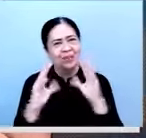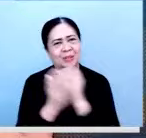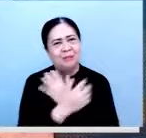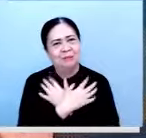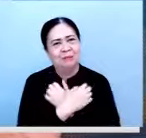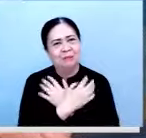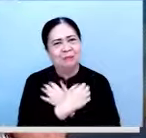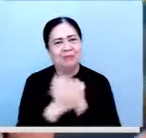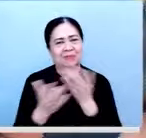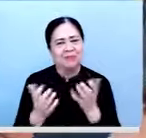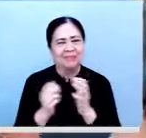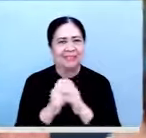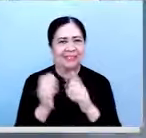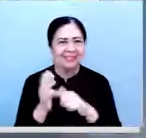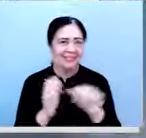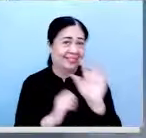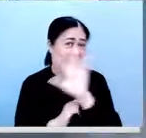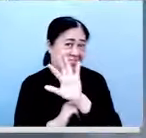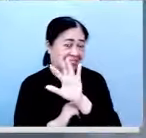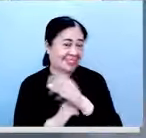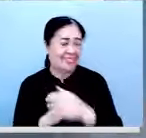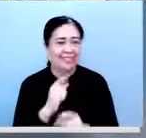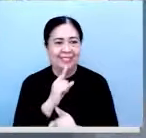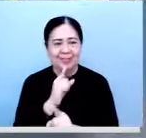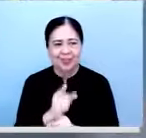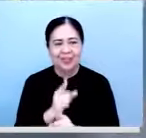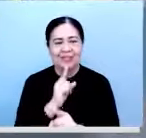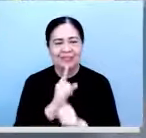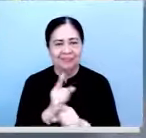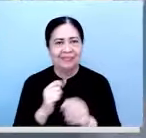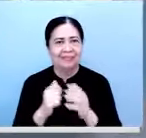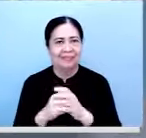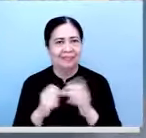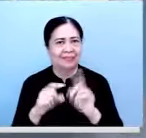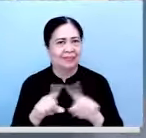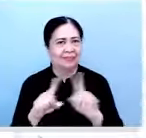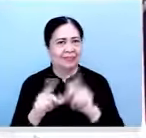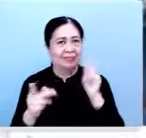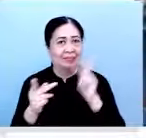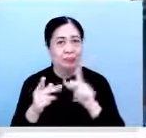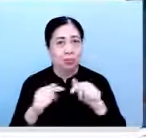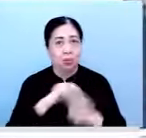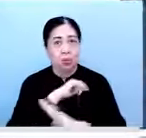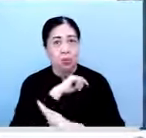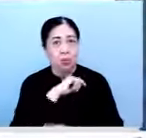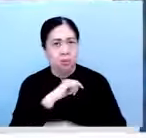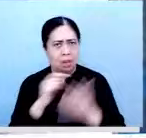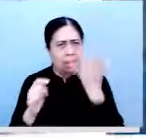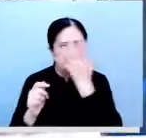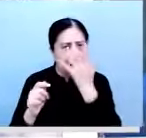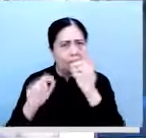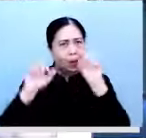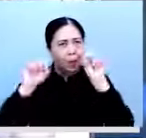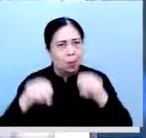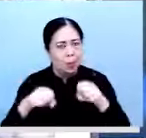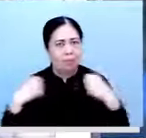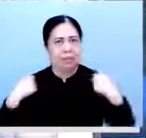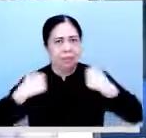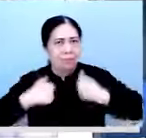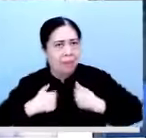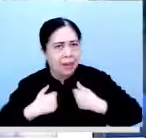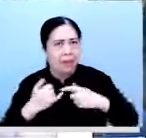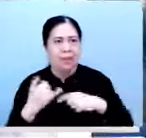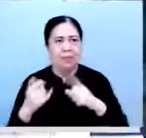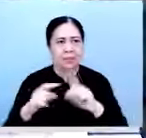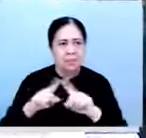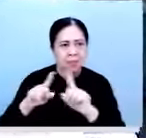ibibida natin this morning. Totoo yan, Mama Dims. Multi-purpose nga itong mga bag na ito. Dahil pwedeng backpack, trolley, at